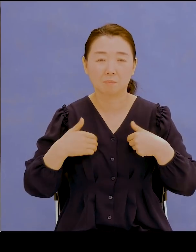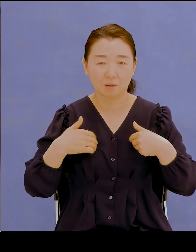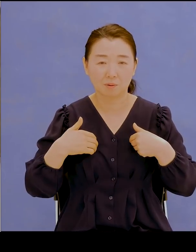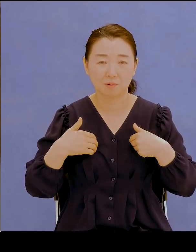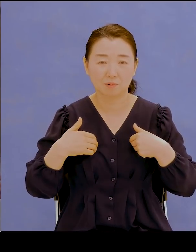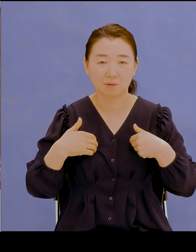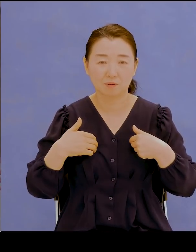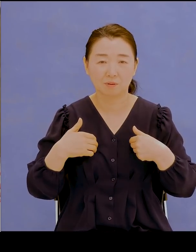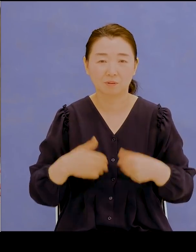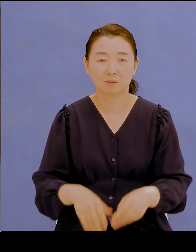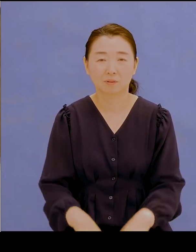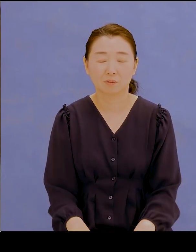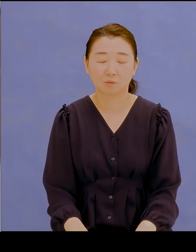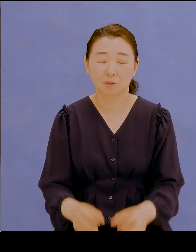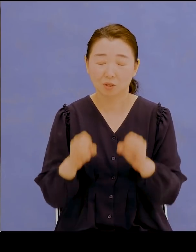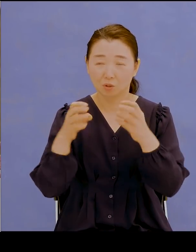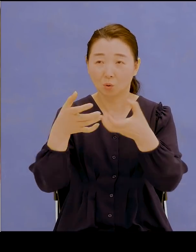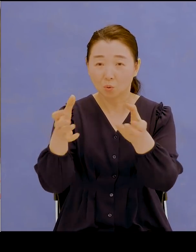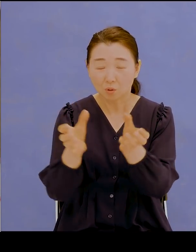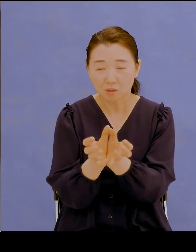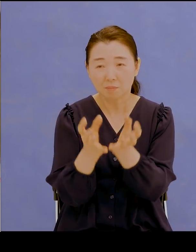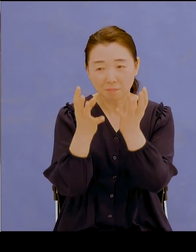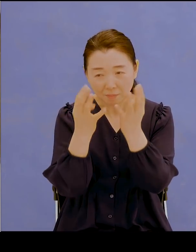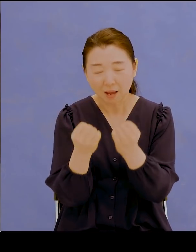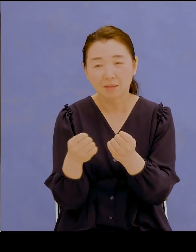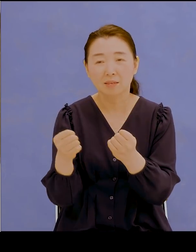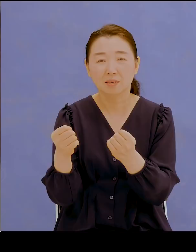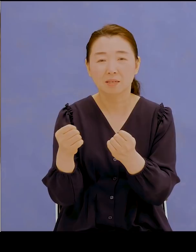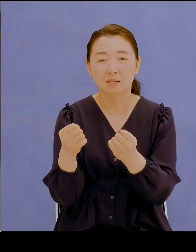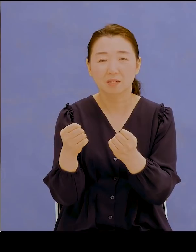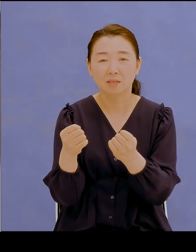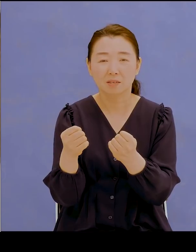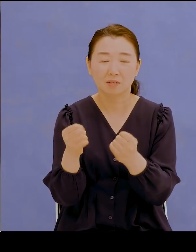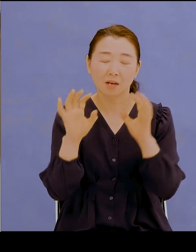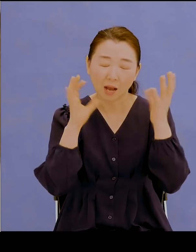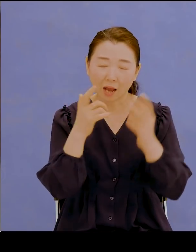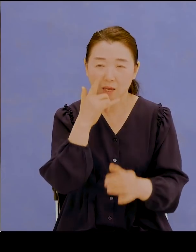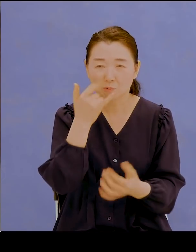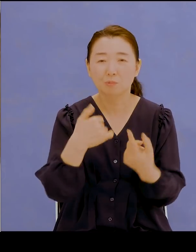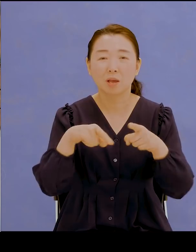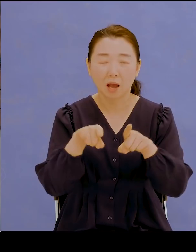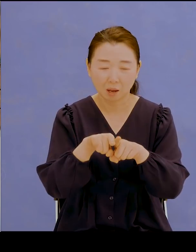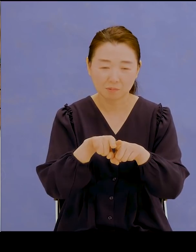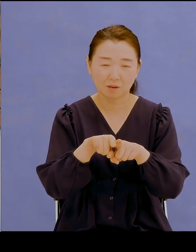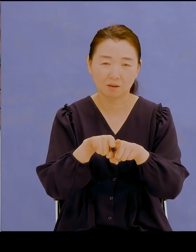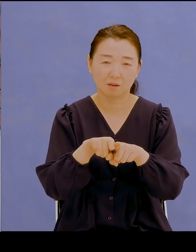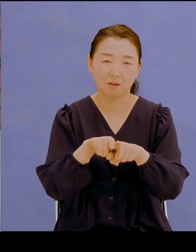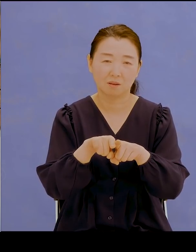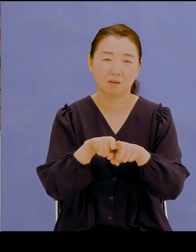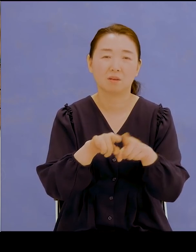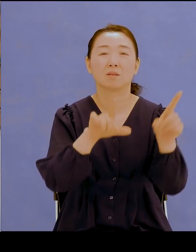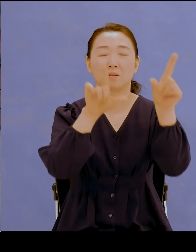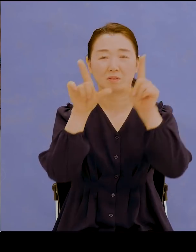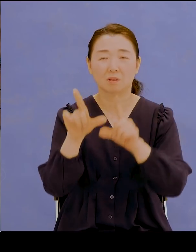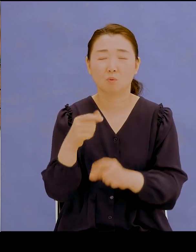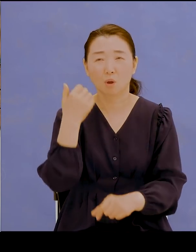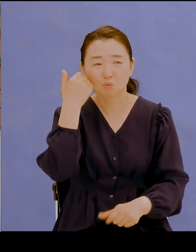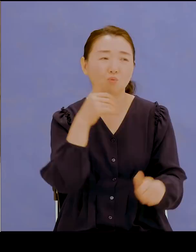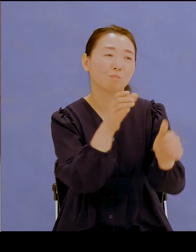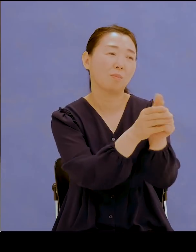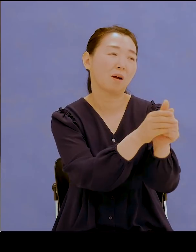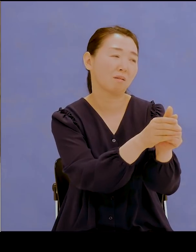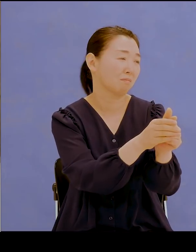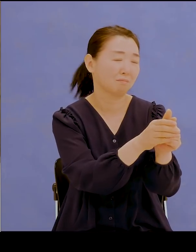같이 합숙을 하는 거예요, 우리가. 네. 선교팀 수십 명하고 그들하고. 예. 왜냐면 누구한테 맡겨놓을 데가 없어요. 그러네요.